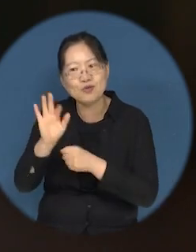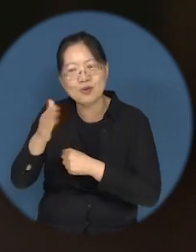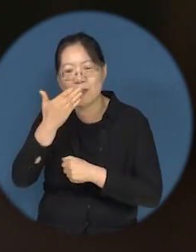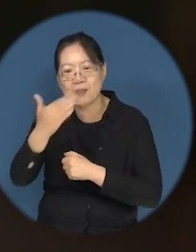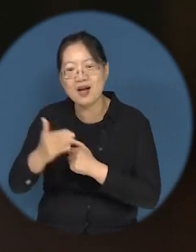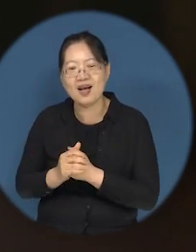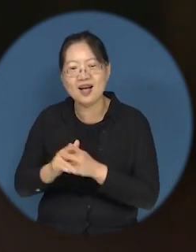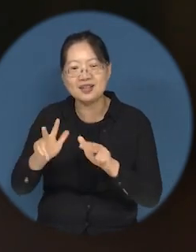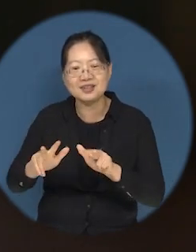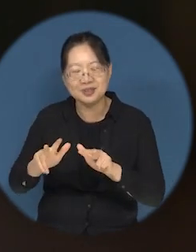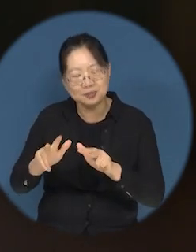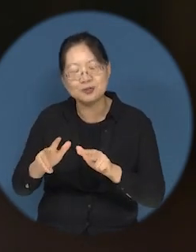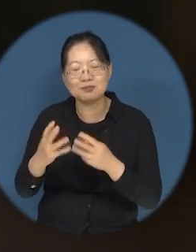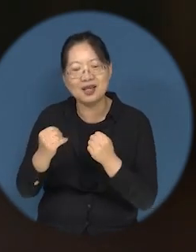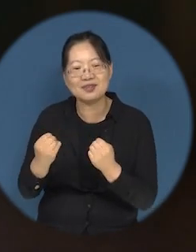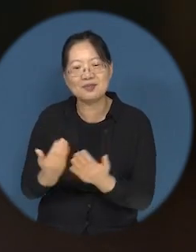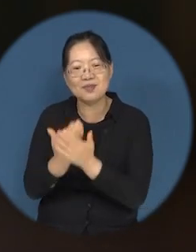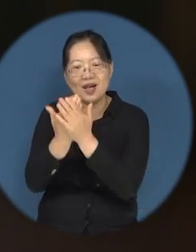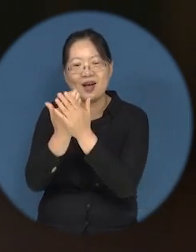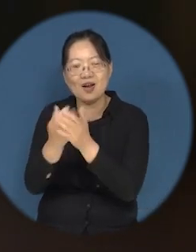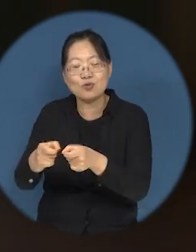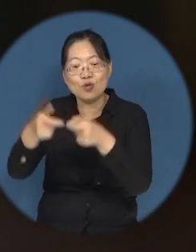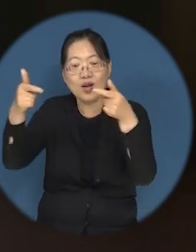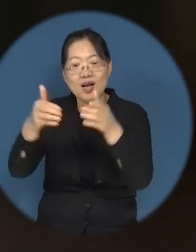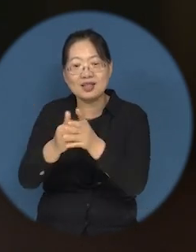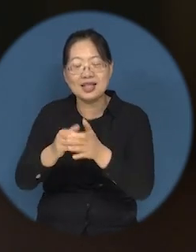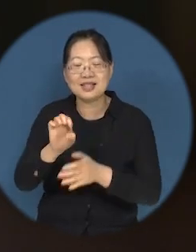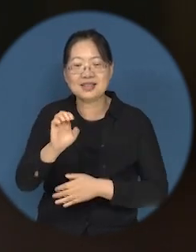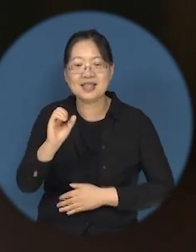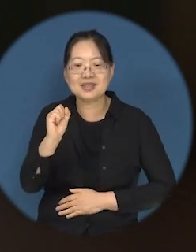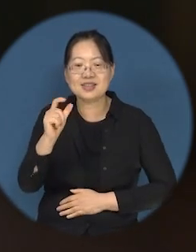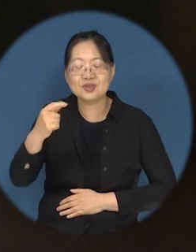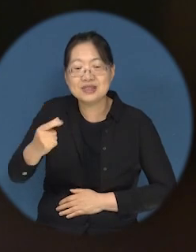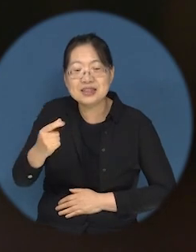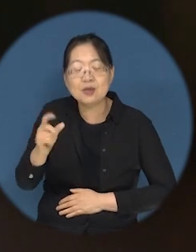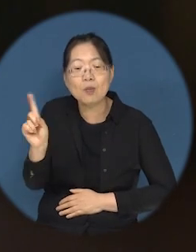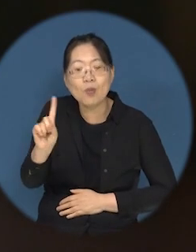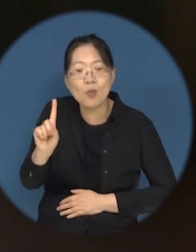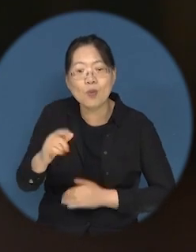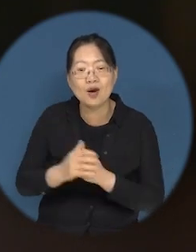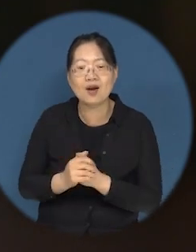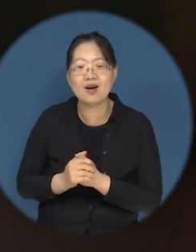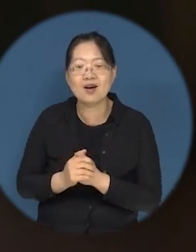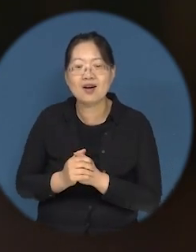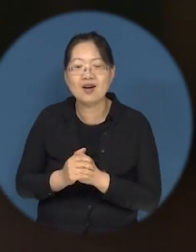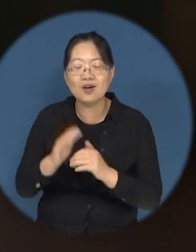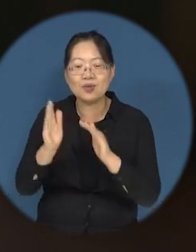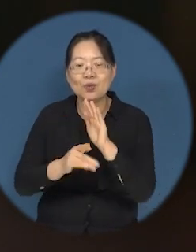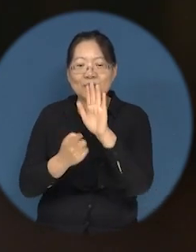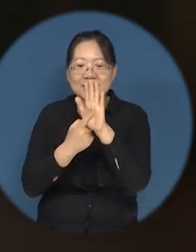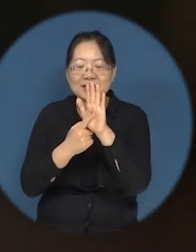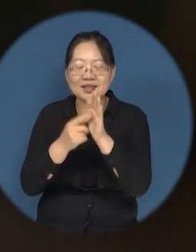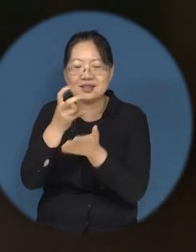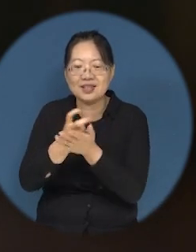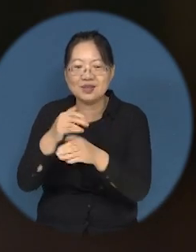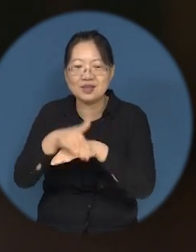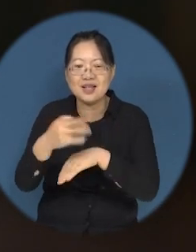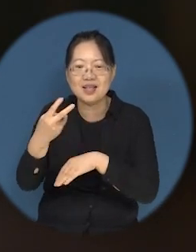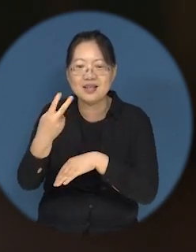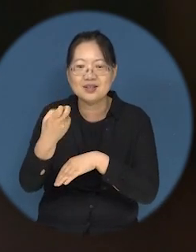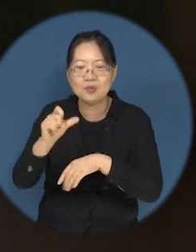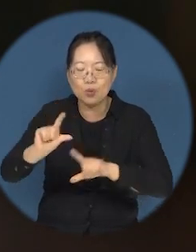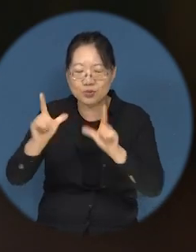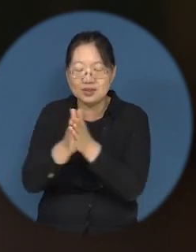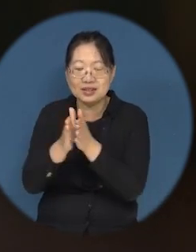같아요. 네. 지금 굉장히 붐이고요. 그다음에 또 이제 ESG 그 시 제도가 2025년에